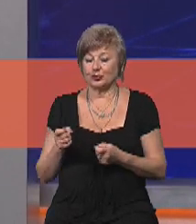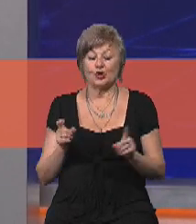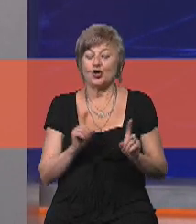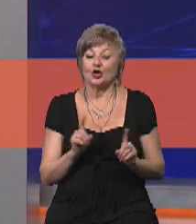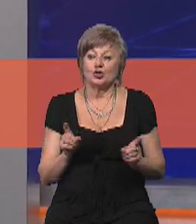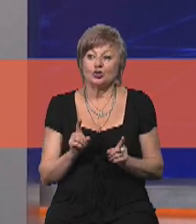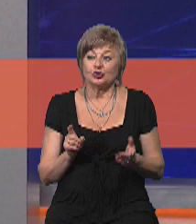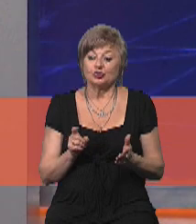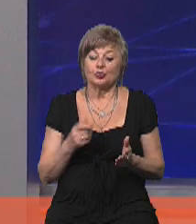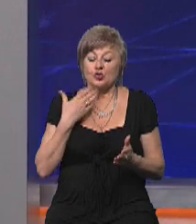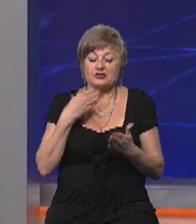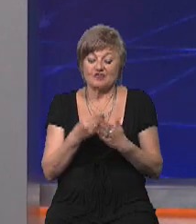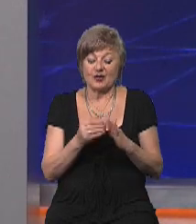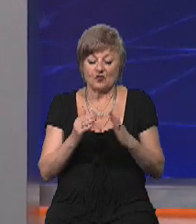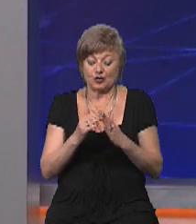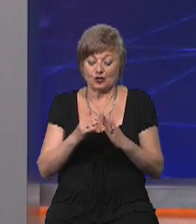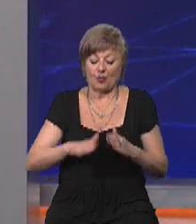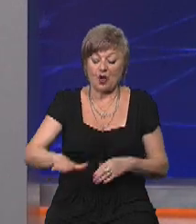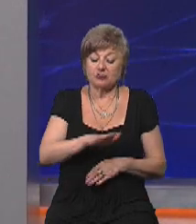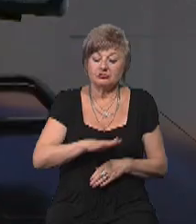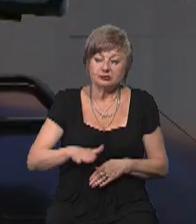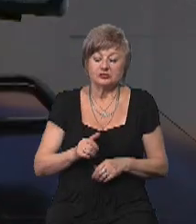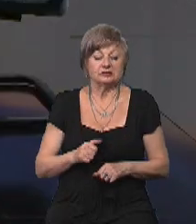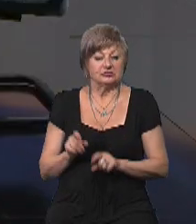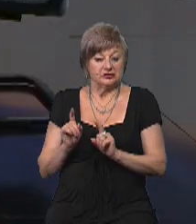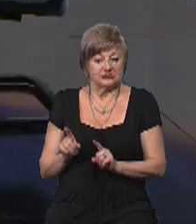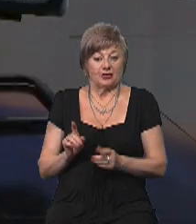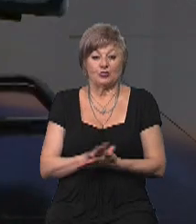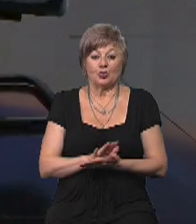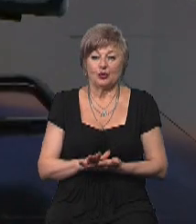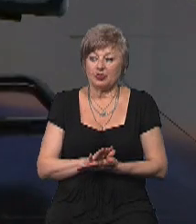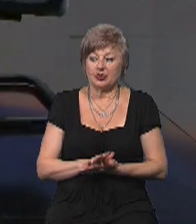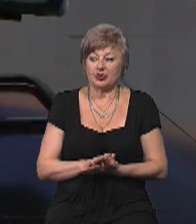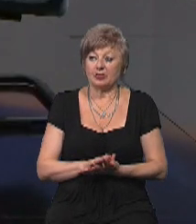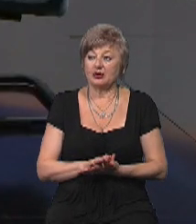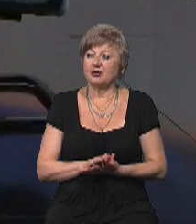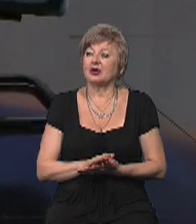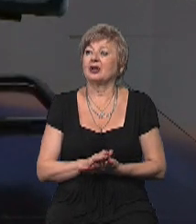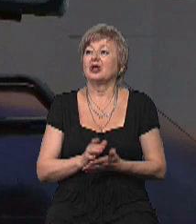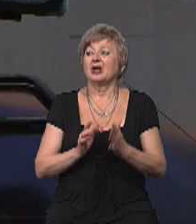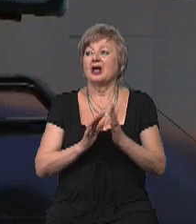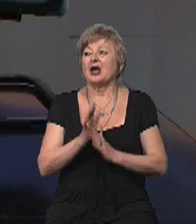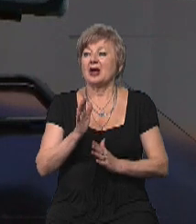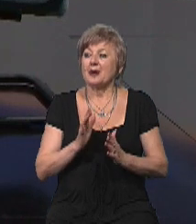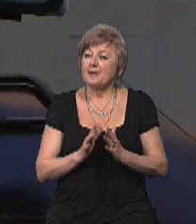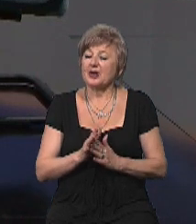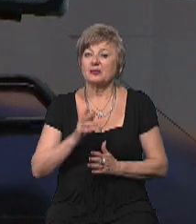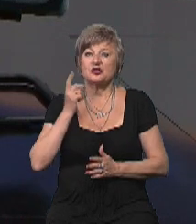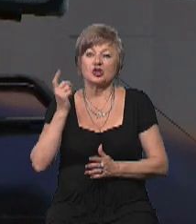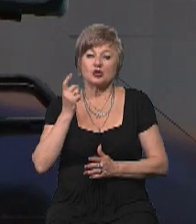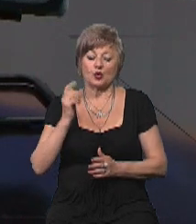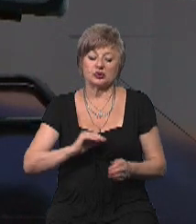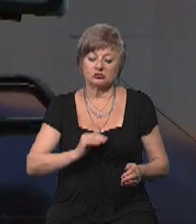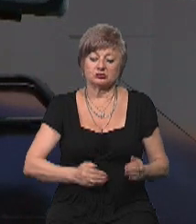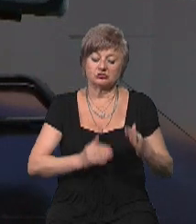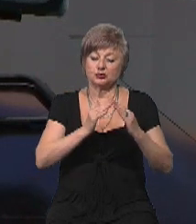щоб возле свого під'їзду. А чи є штрафні санкції, наприклад, за те, що росте амброзія на приватному господарстві або на